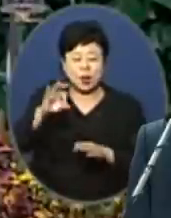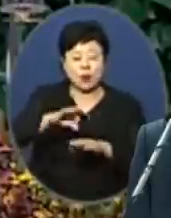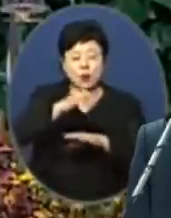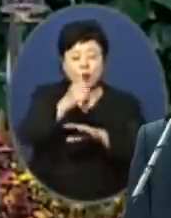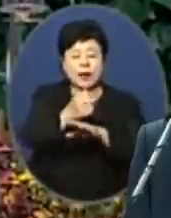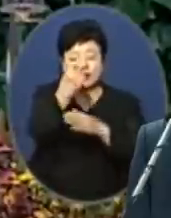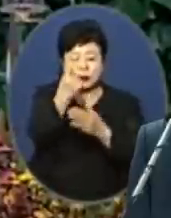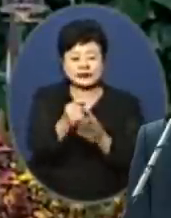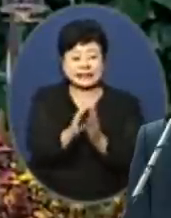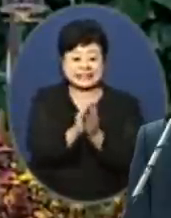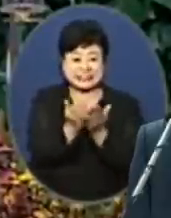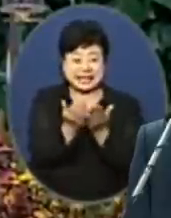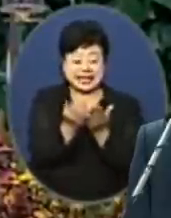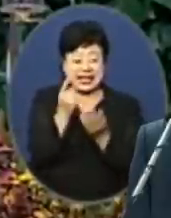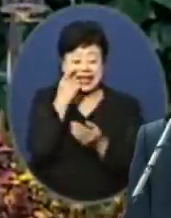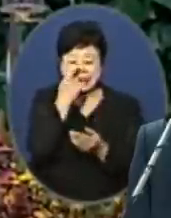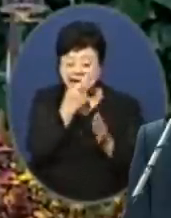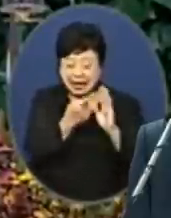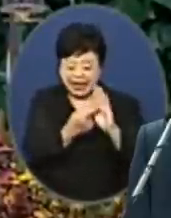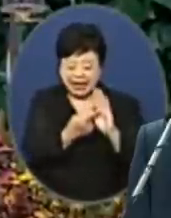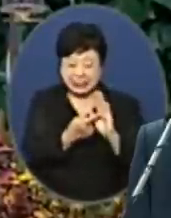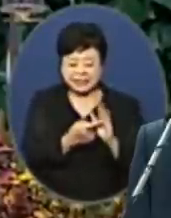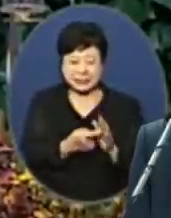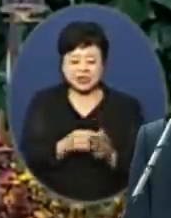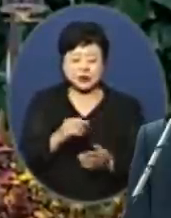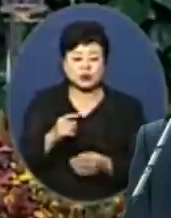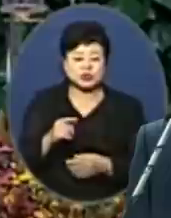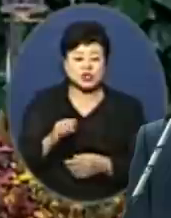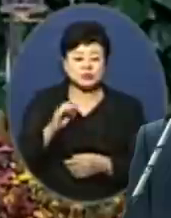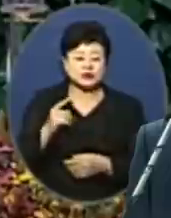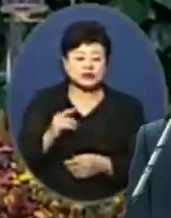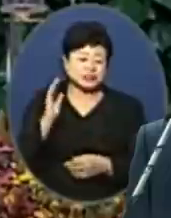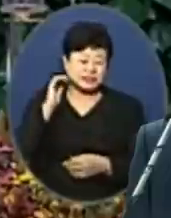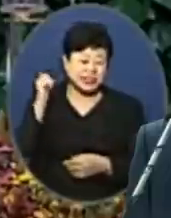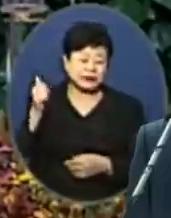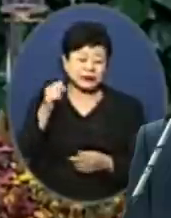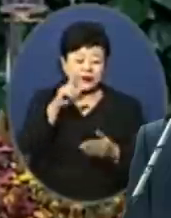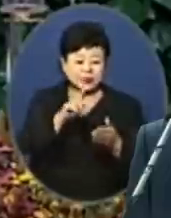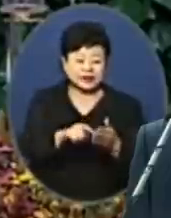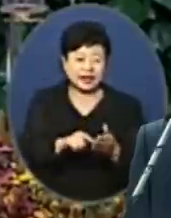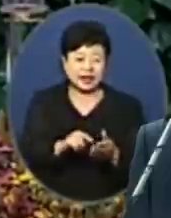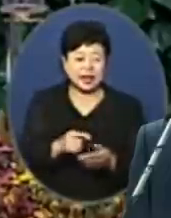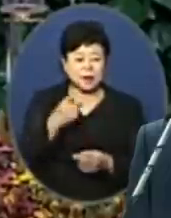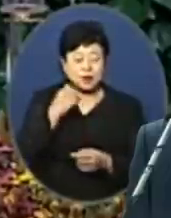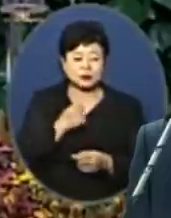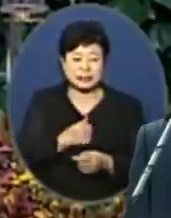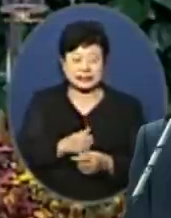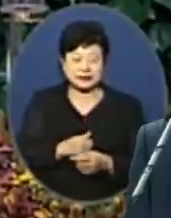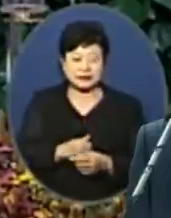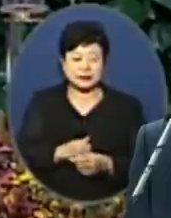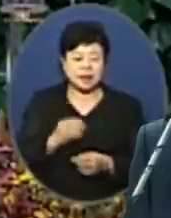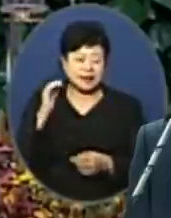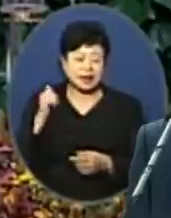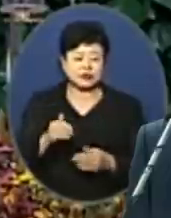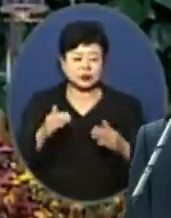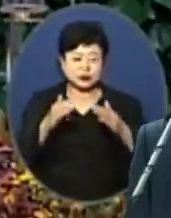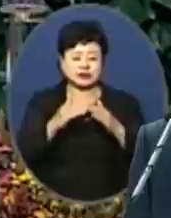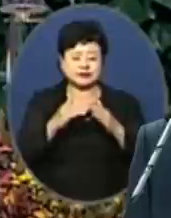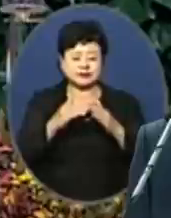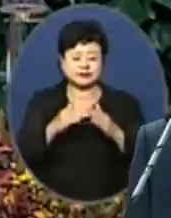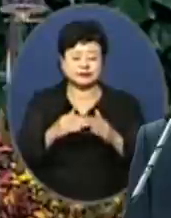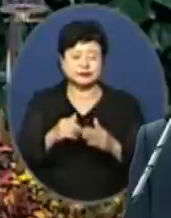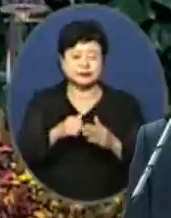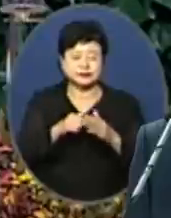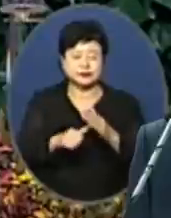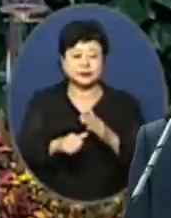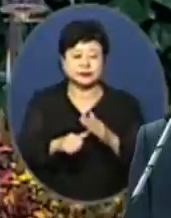이런 간증을 했습니다. 조지 부시 대통령 재임 당시 목사님이 백악관에 초청을 받아 대통령 집무실을 방문할 기회가